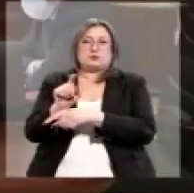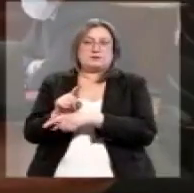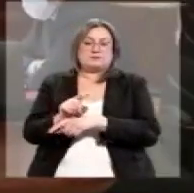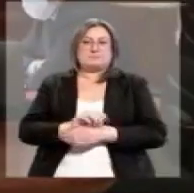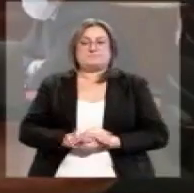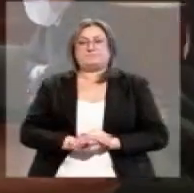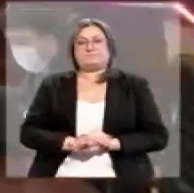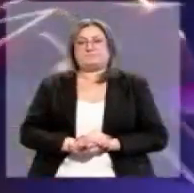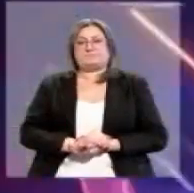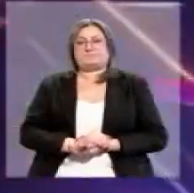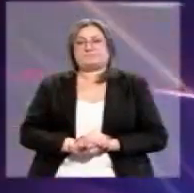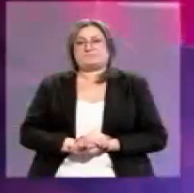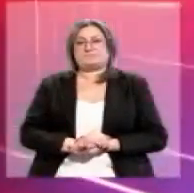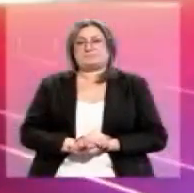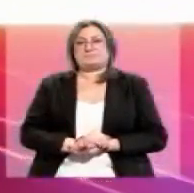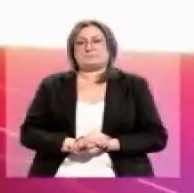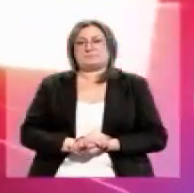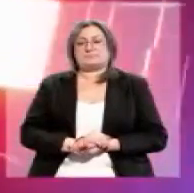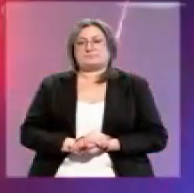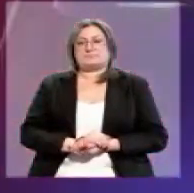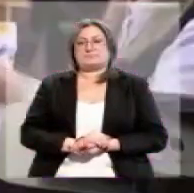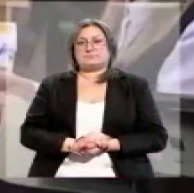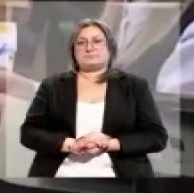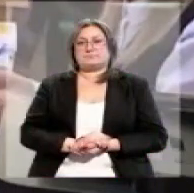дает Умар Аксакалов?